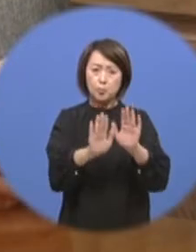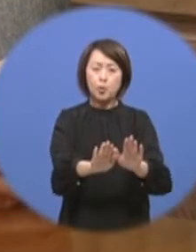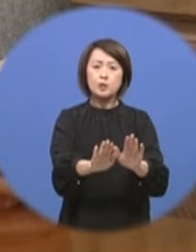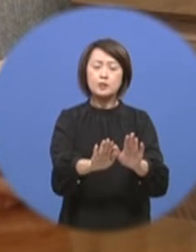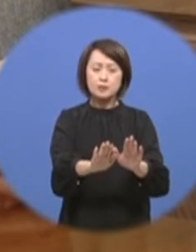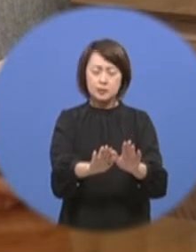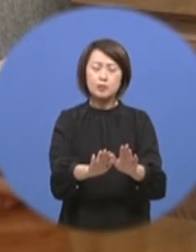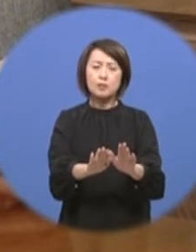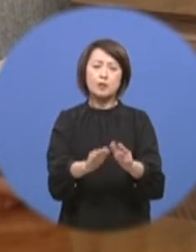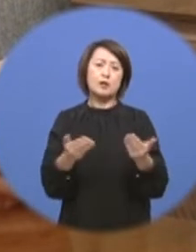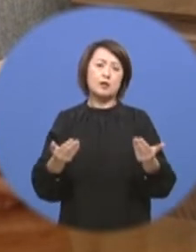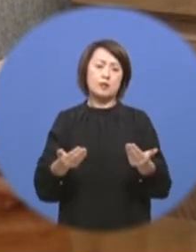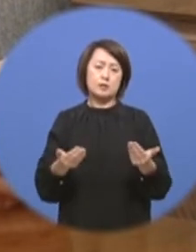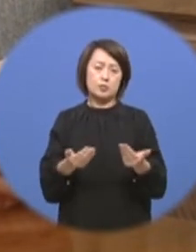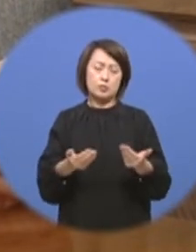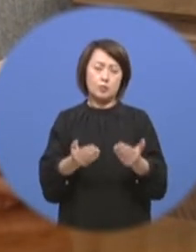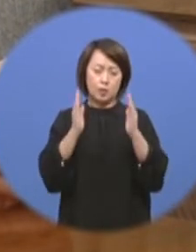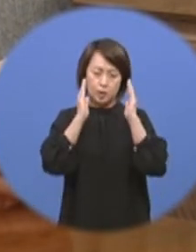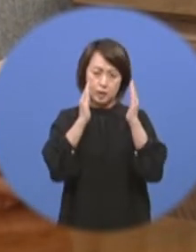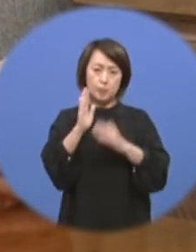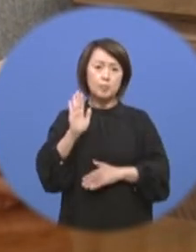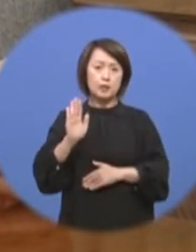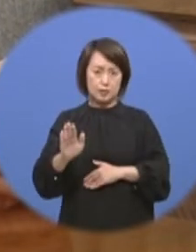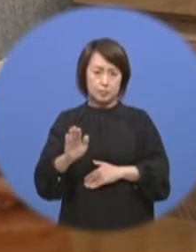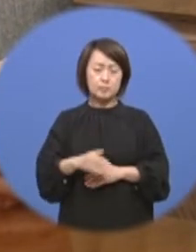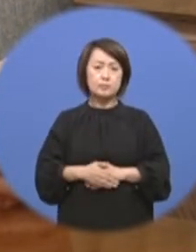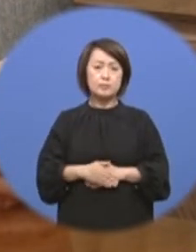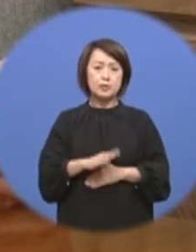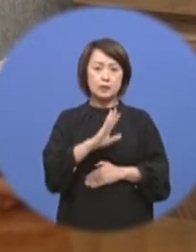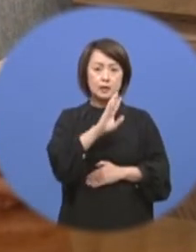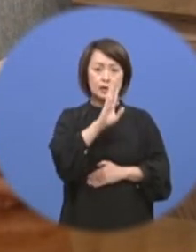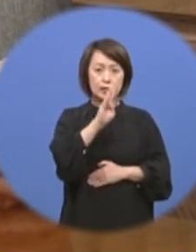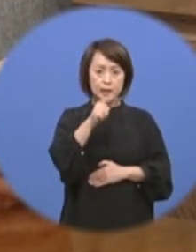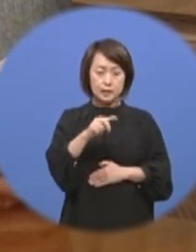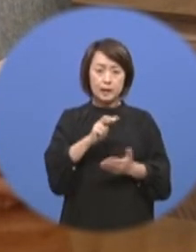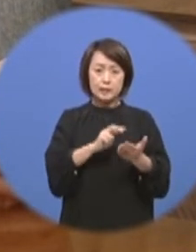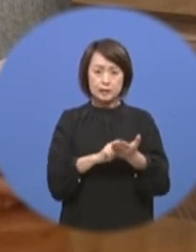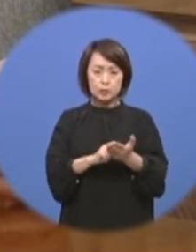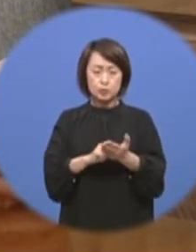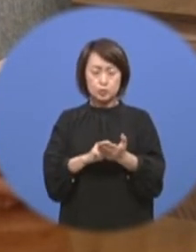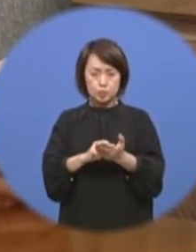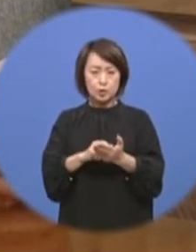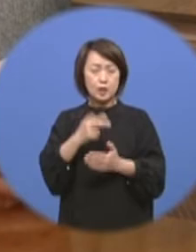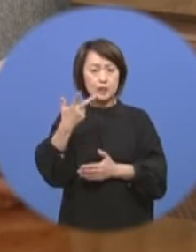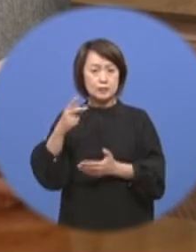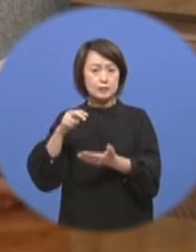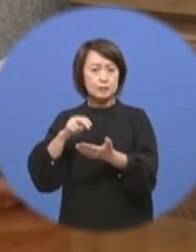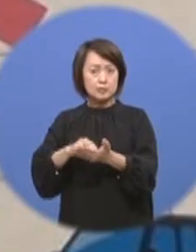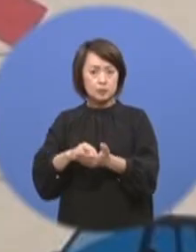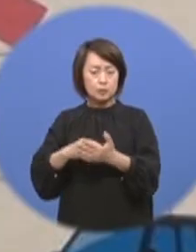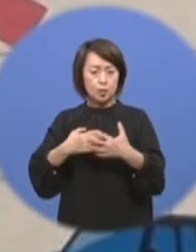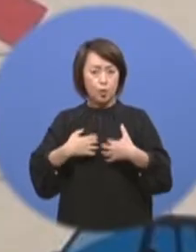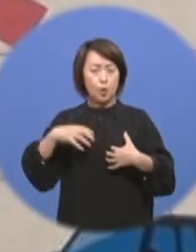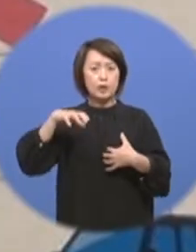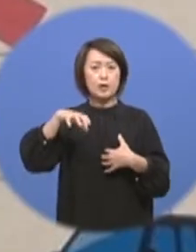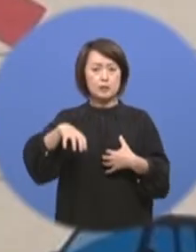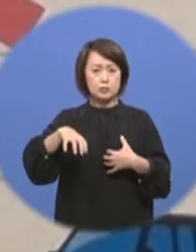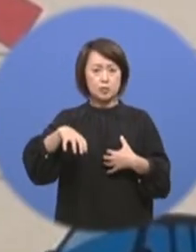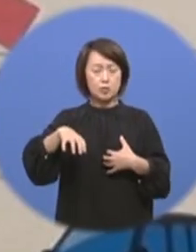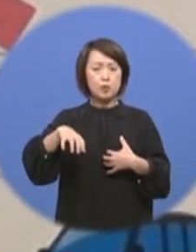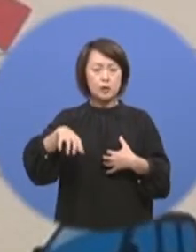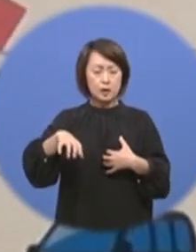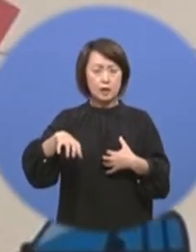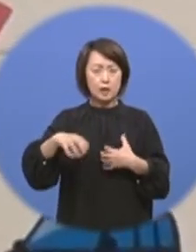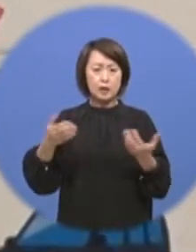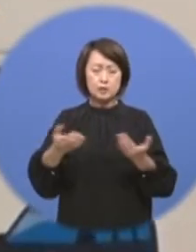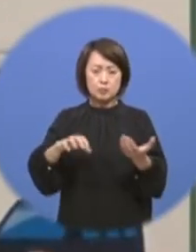ますでただ大事な県立や私立の保険所の部分があまりの家老でですねもう機能